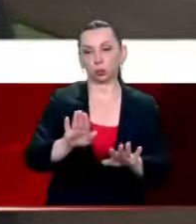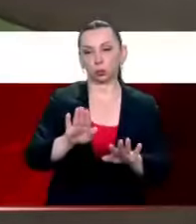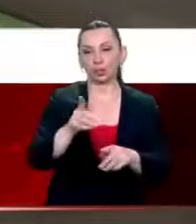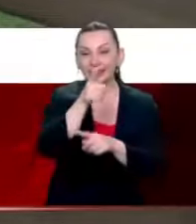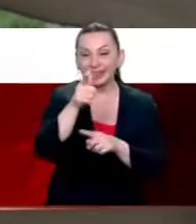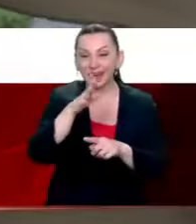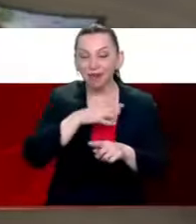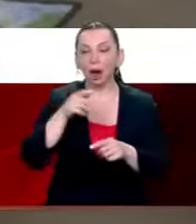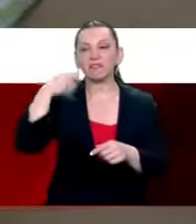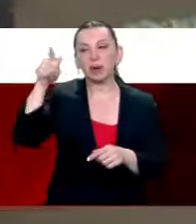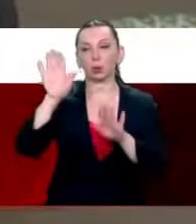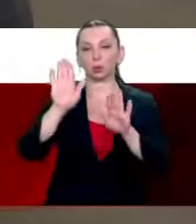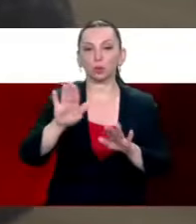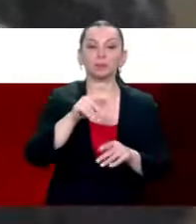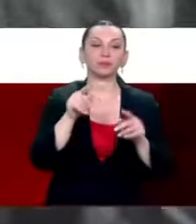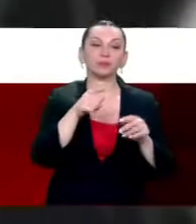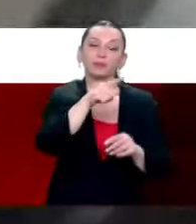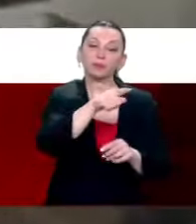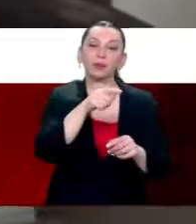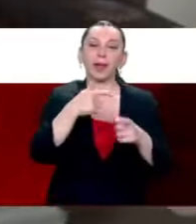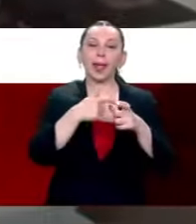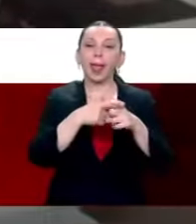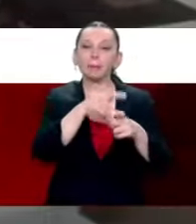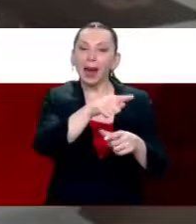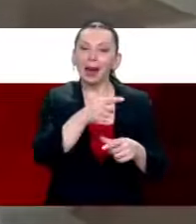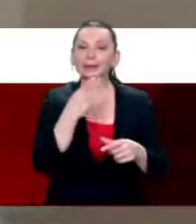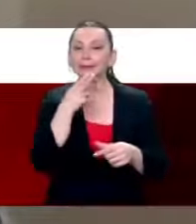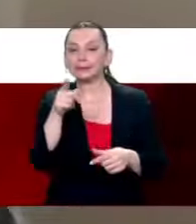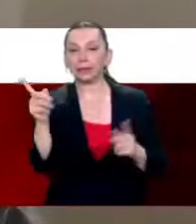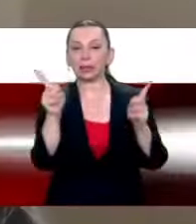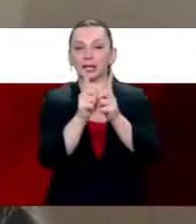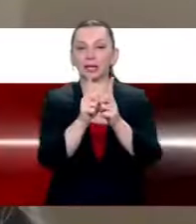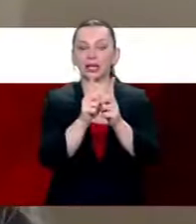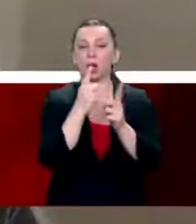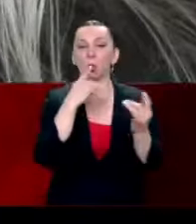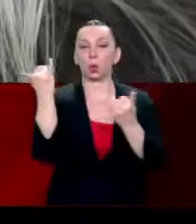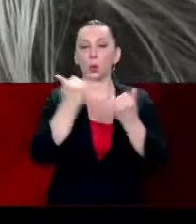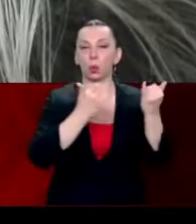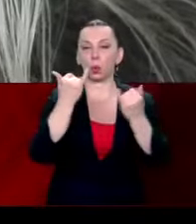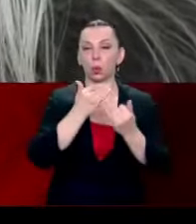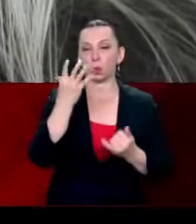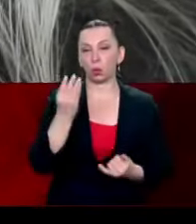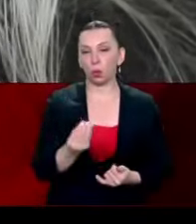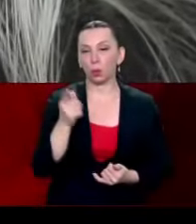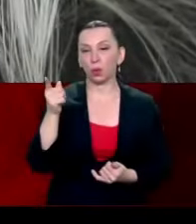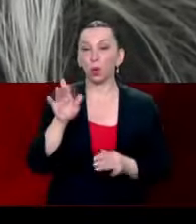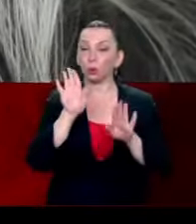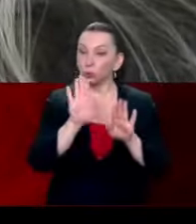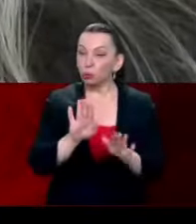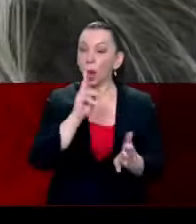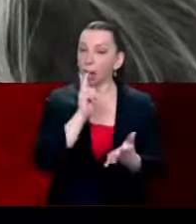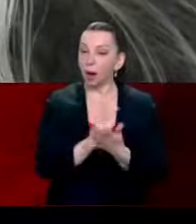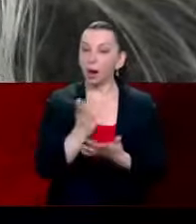Emrah Karaca ile İlkim Karaca arasında sular bir türlü durulmadı. Keşke hiç gösterilmeden durdurma kararı